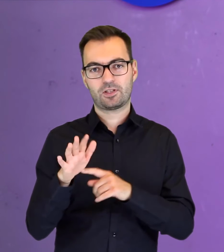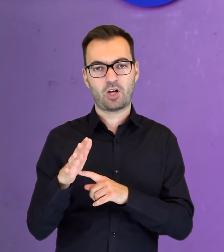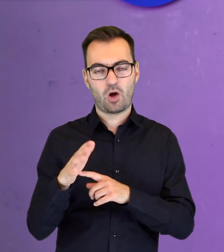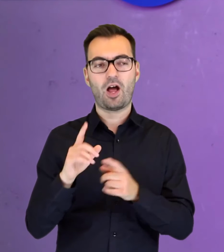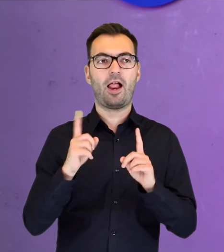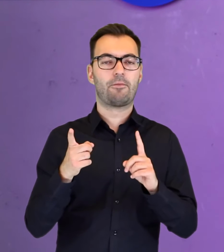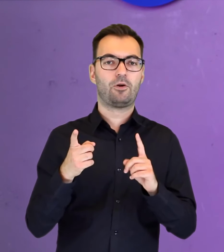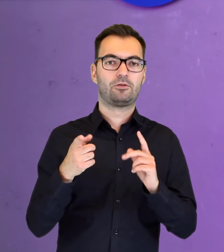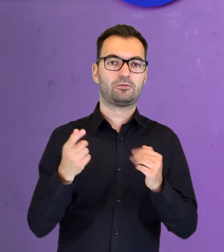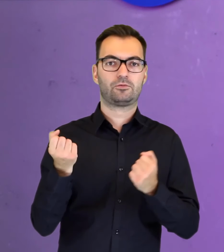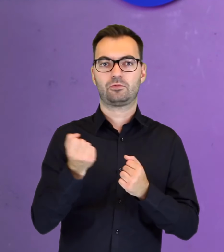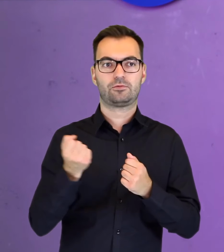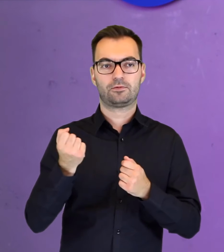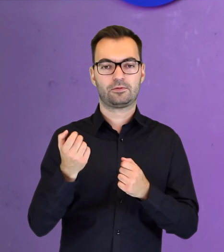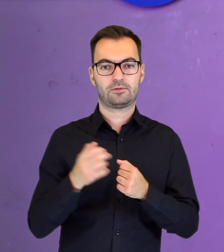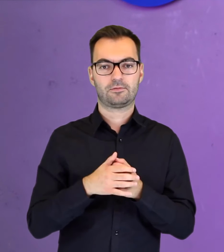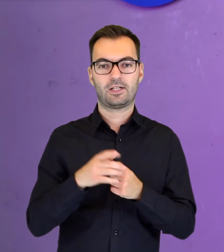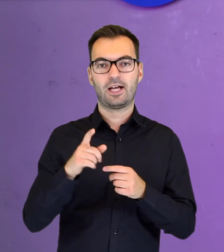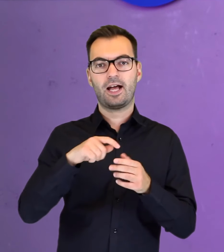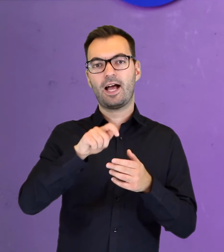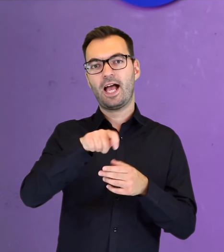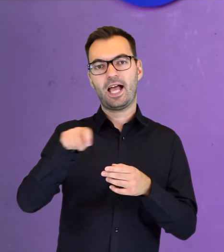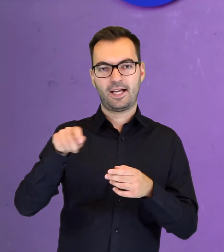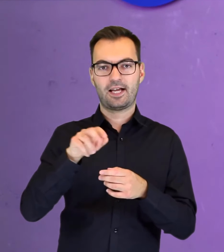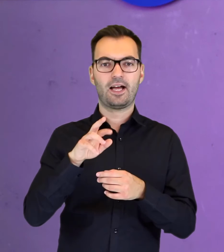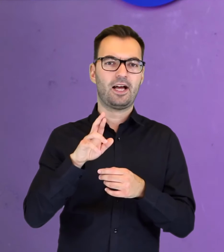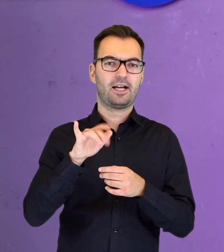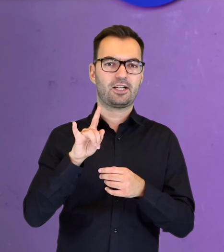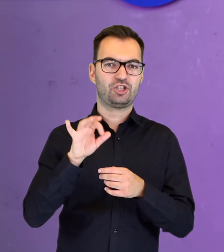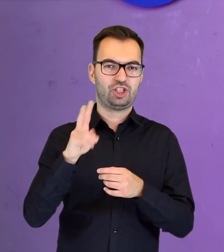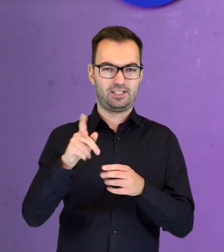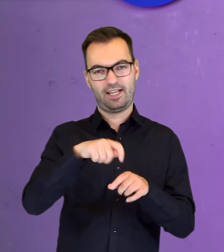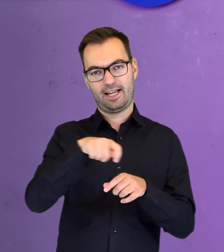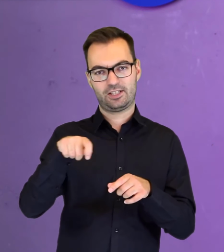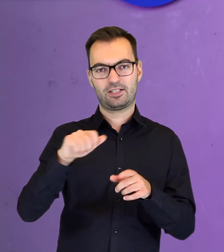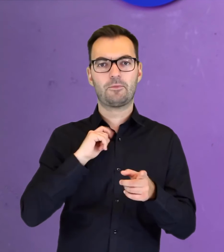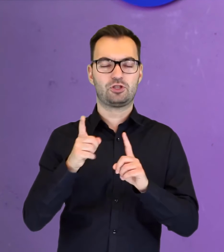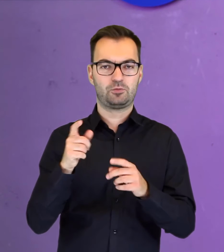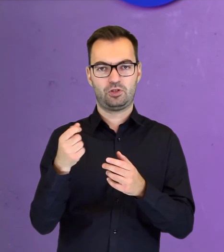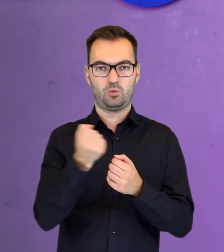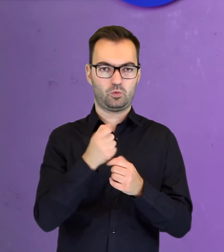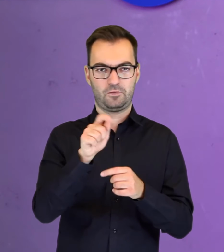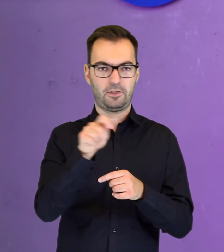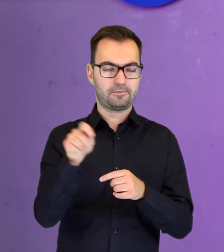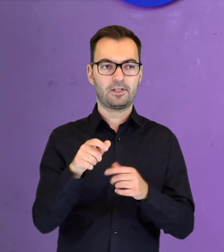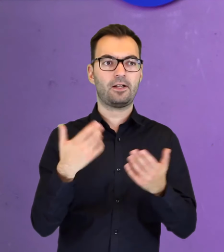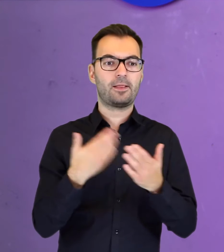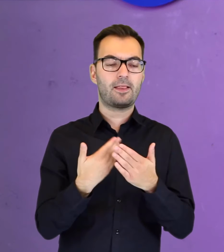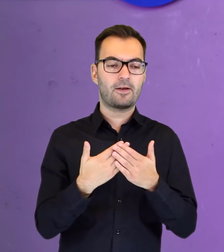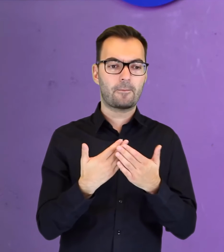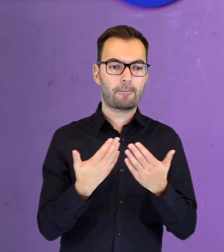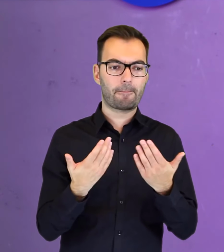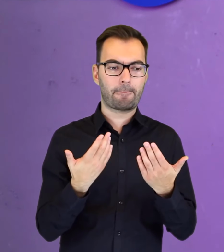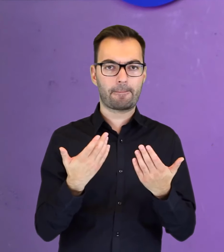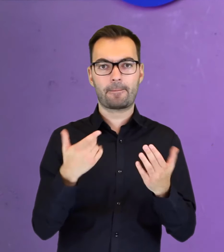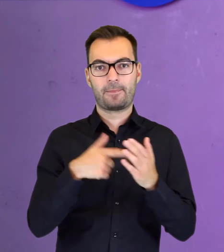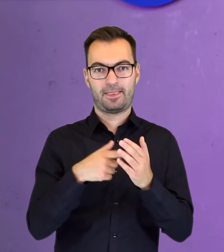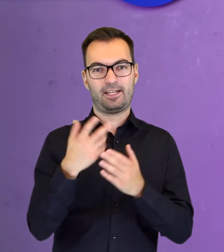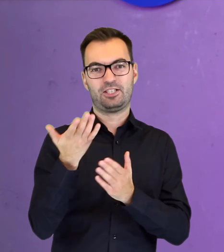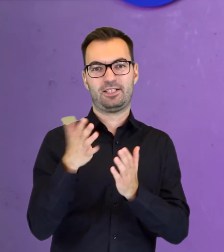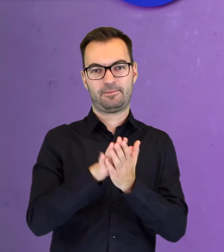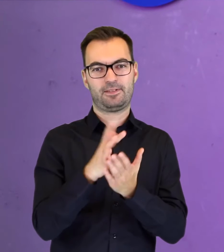mają zaburzenia ten edytowania rąk czy posługują się rysikiem żeby